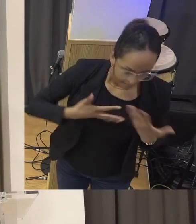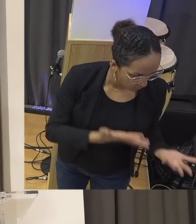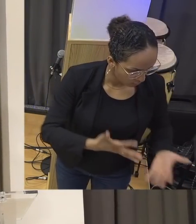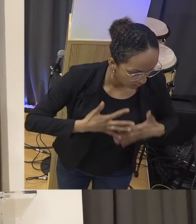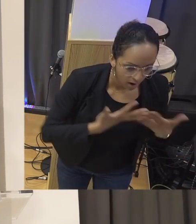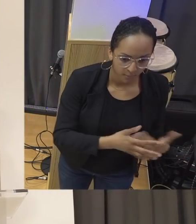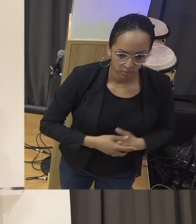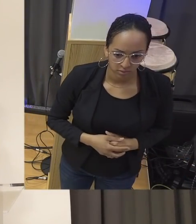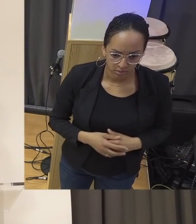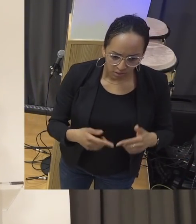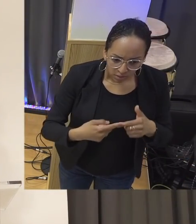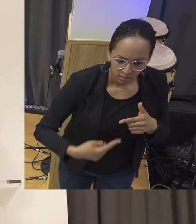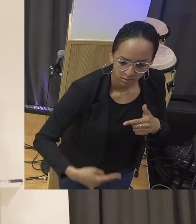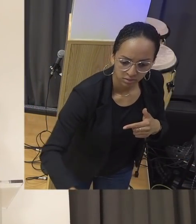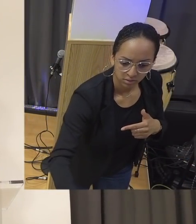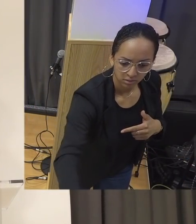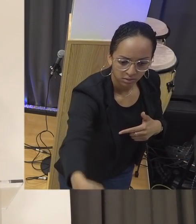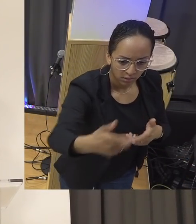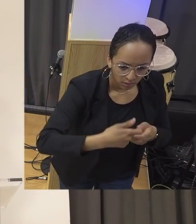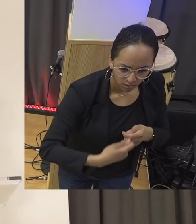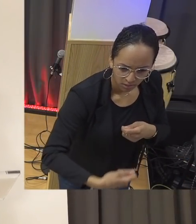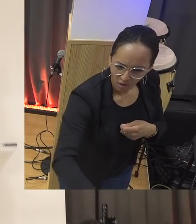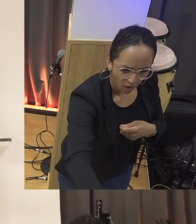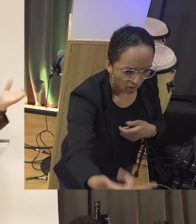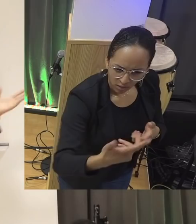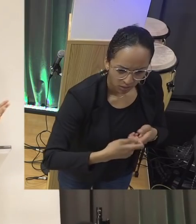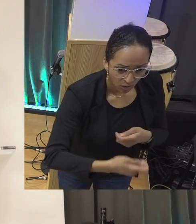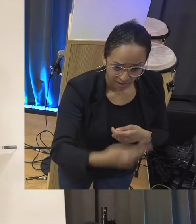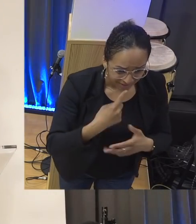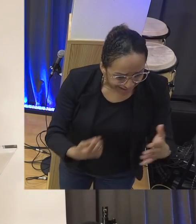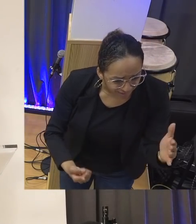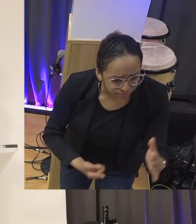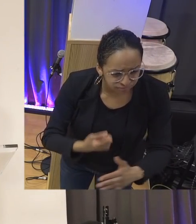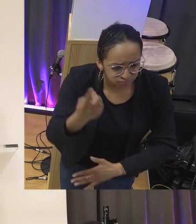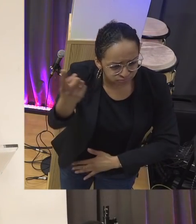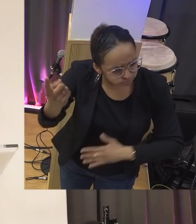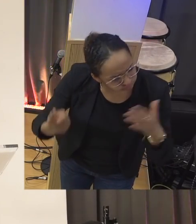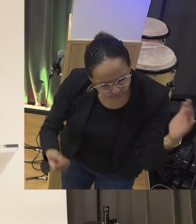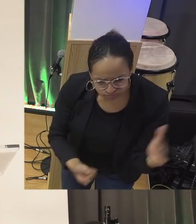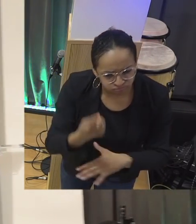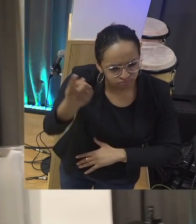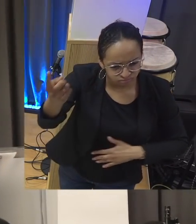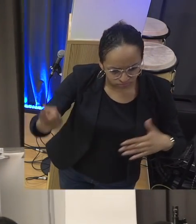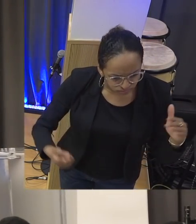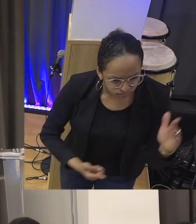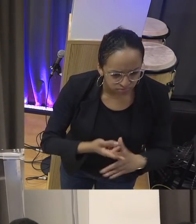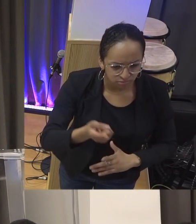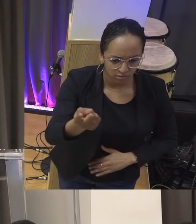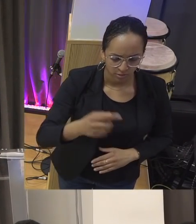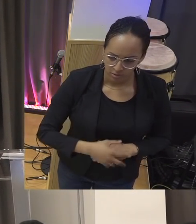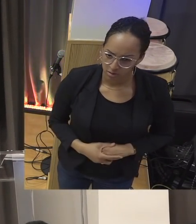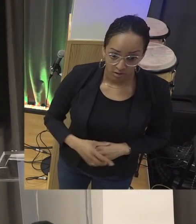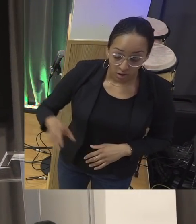la longueur qui se manifeste par l'éternité, ensuite ce Dieu qui est capable d'aller